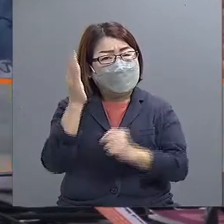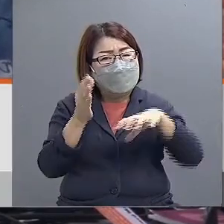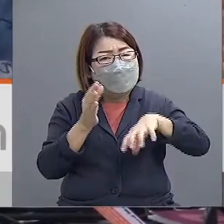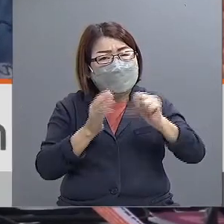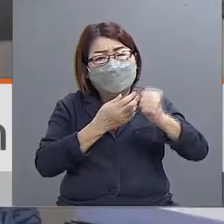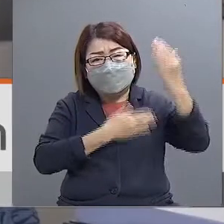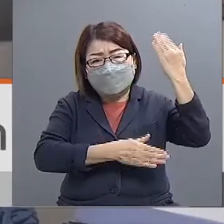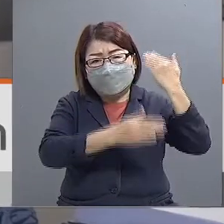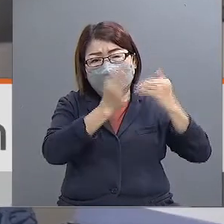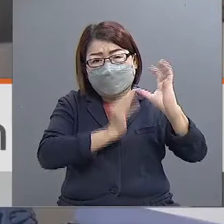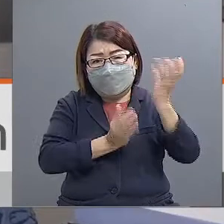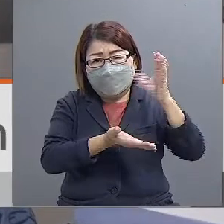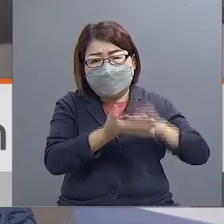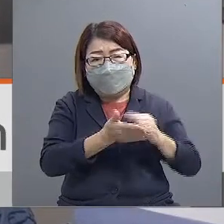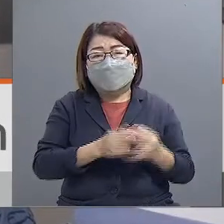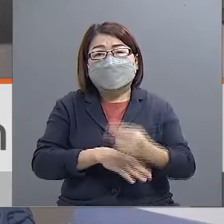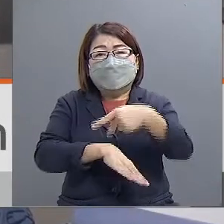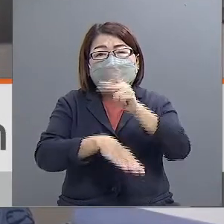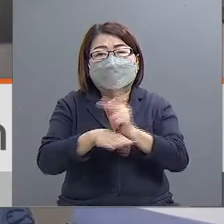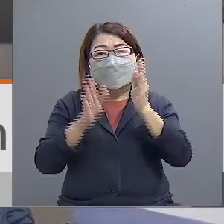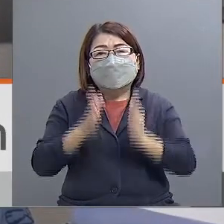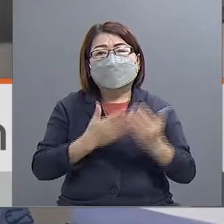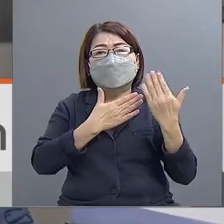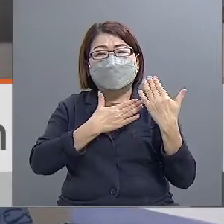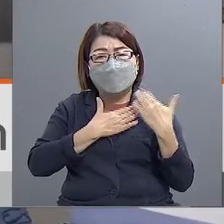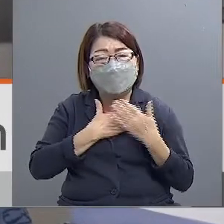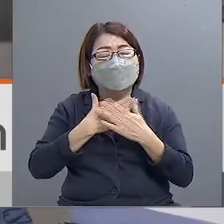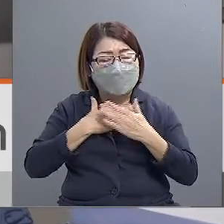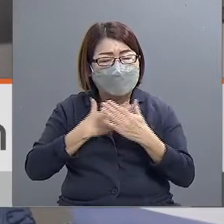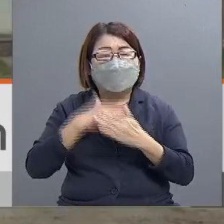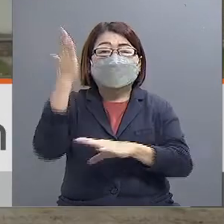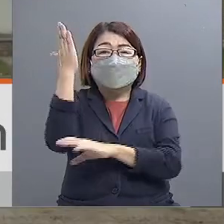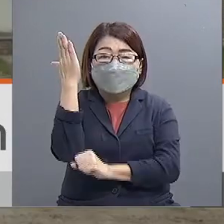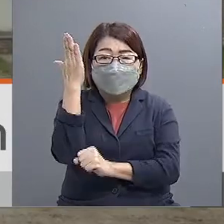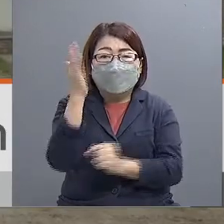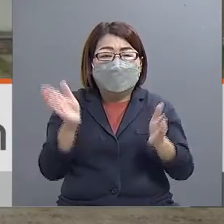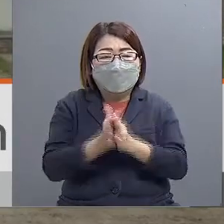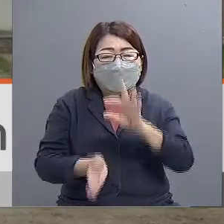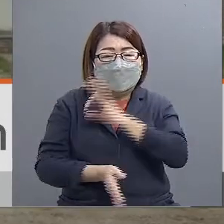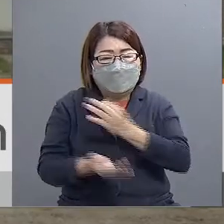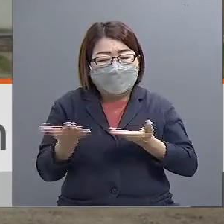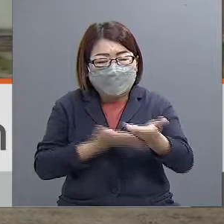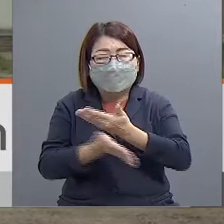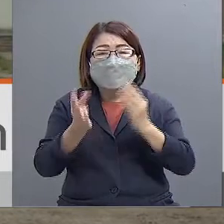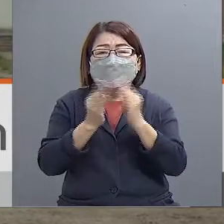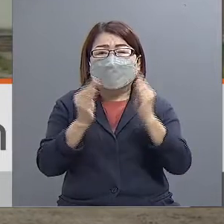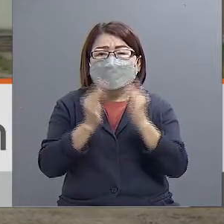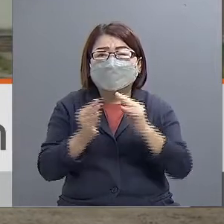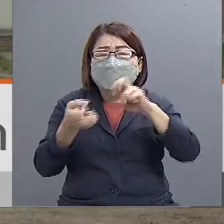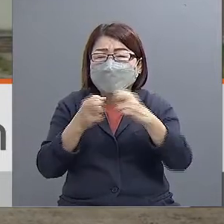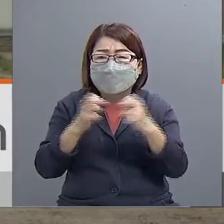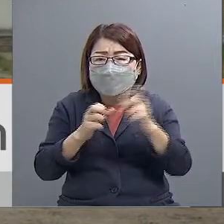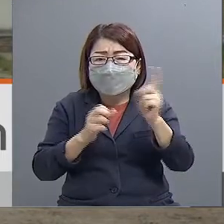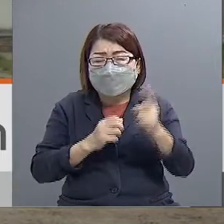นรักเมืองเก่าสงขลาสมาคมพร้อมสมาชิกร่วมกันหารือถึงข้อกังวลต่อผลกระทบที่เกิดขึ้นจากการที่เรือเฟ